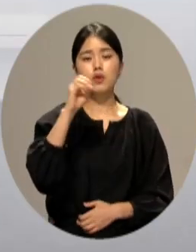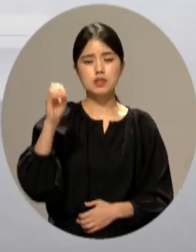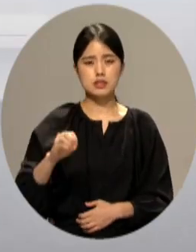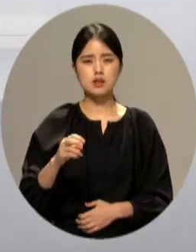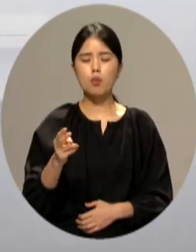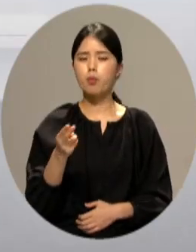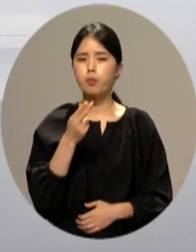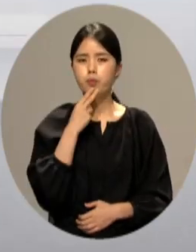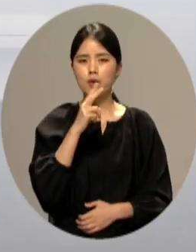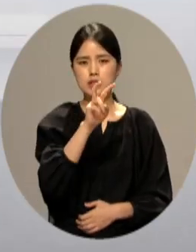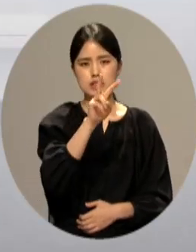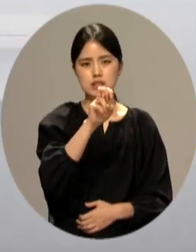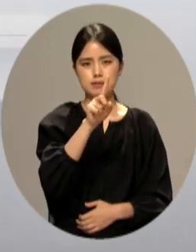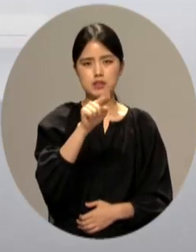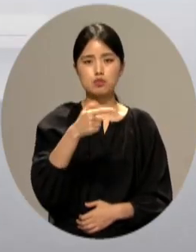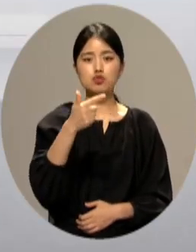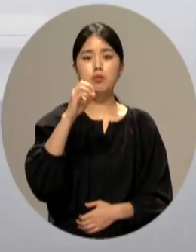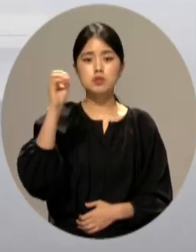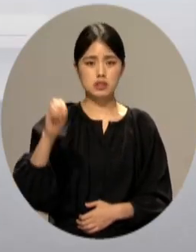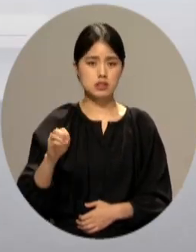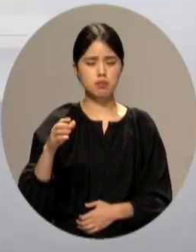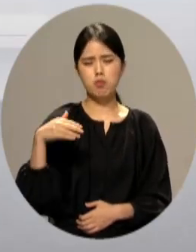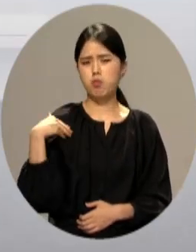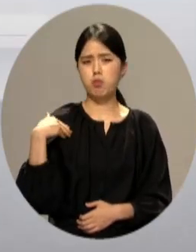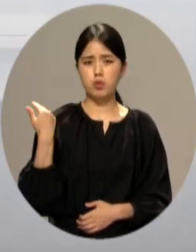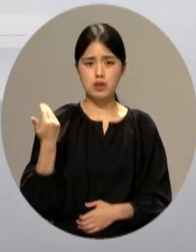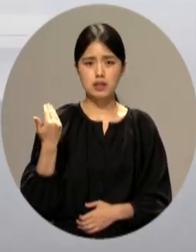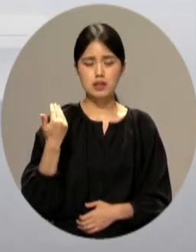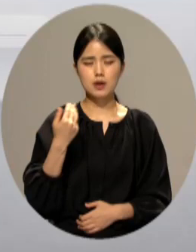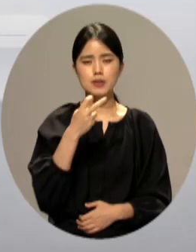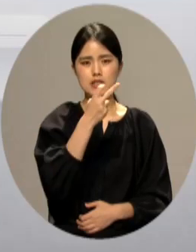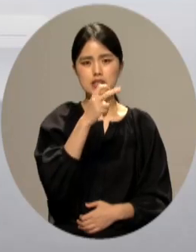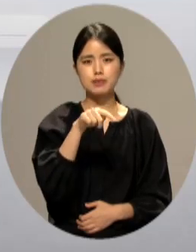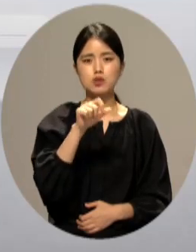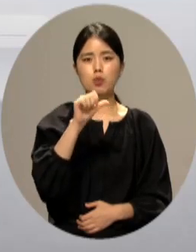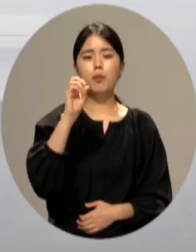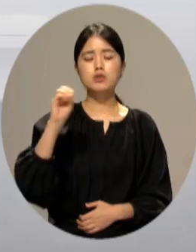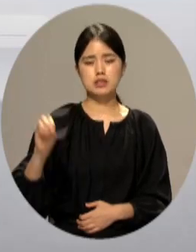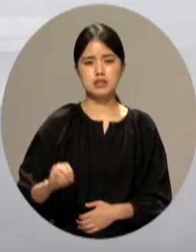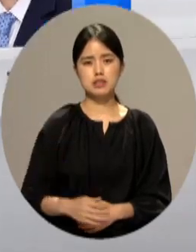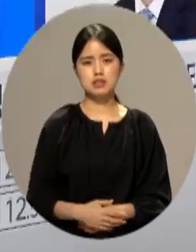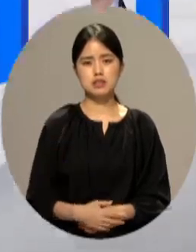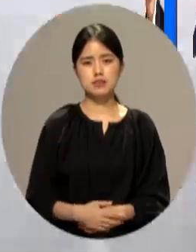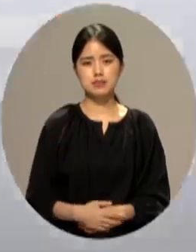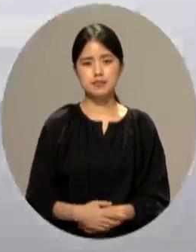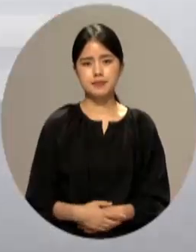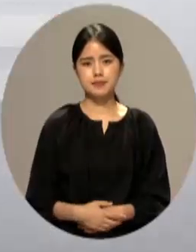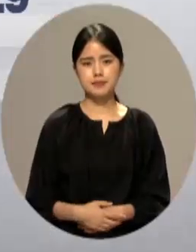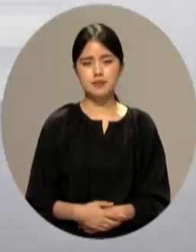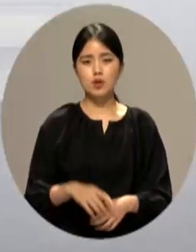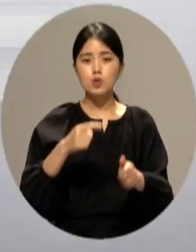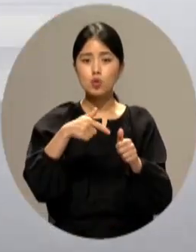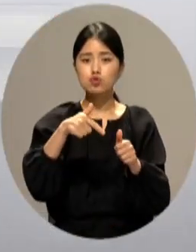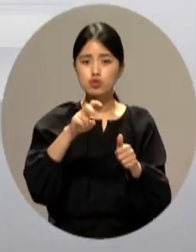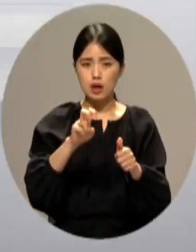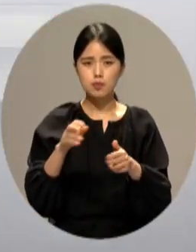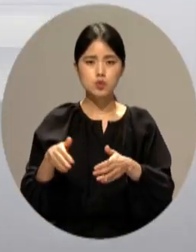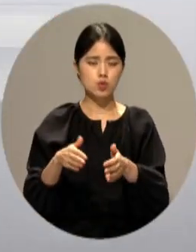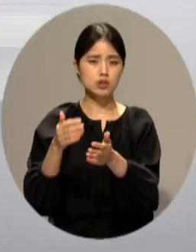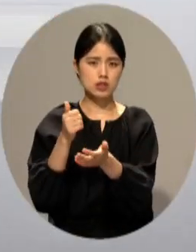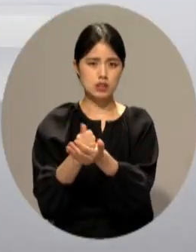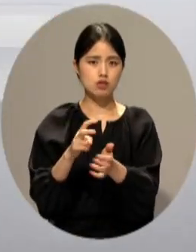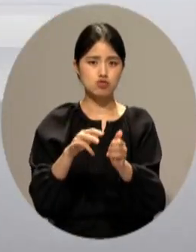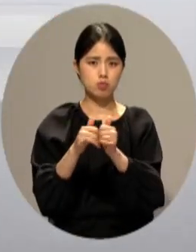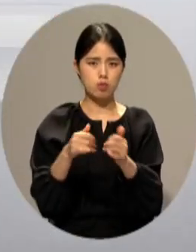없다가 21.6% 모르겠다 가 12.5% 였읍니다 교육감과 도지사